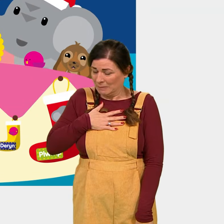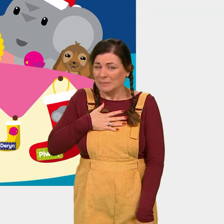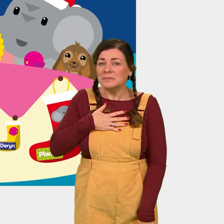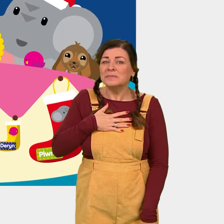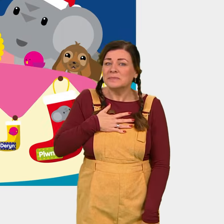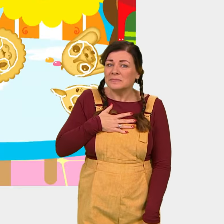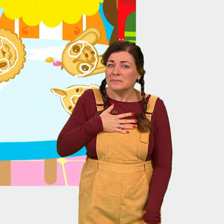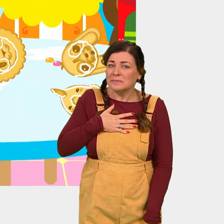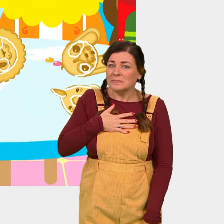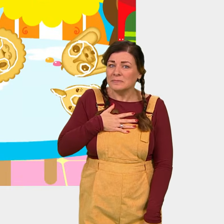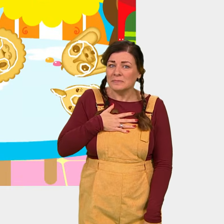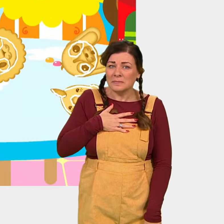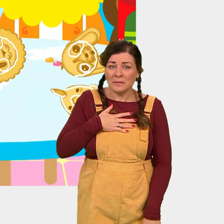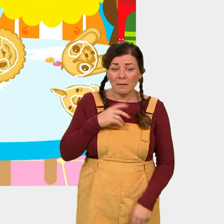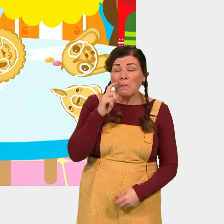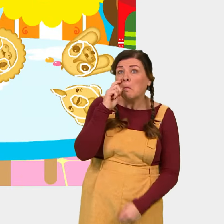wirion.